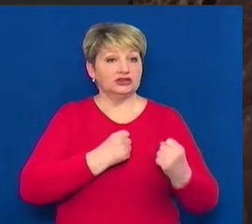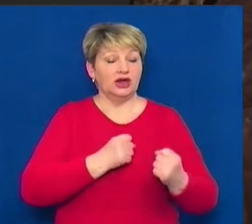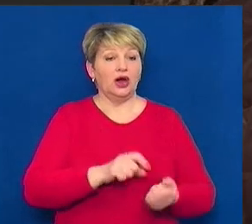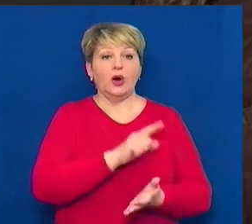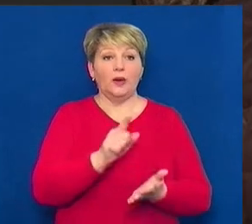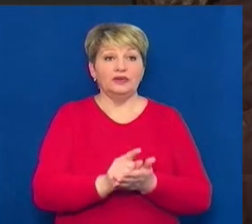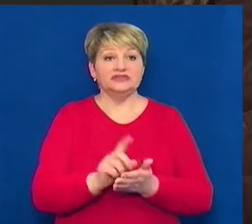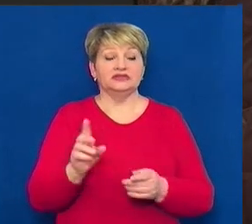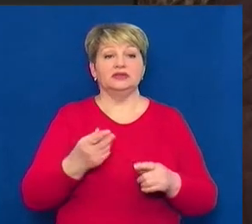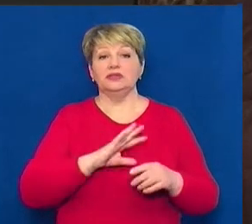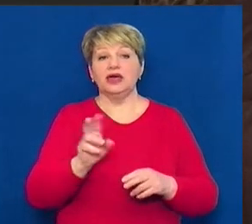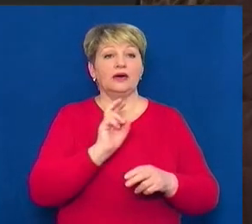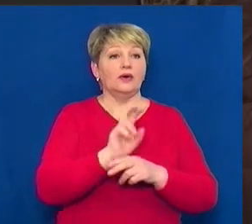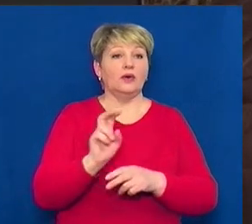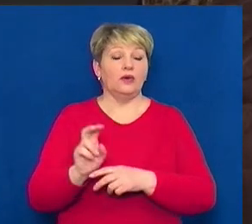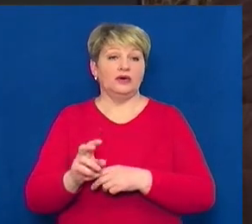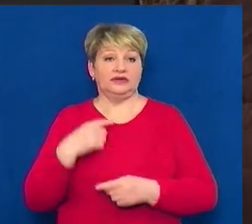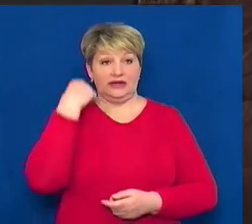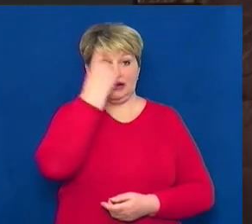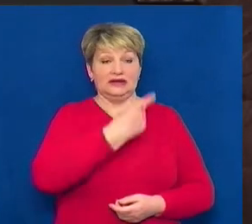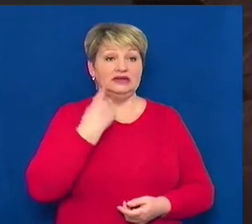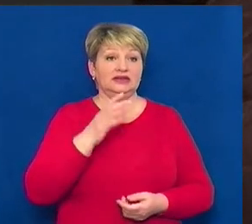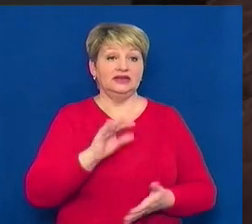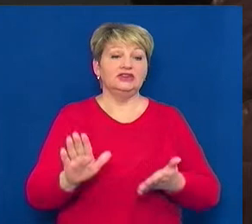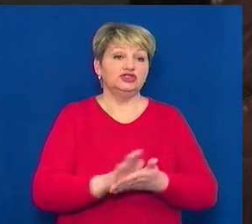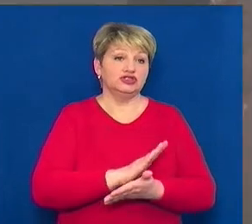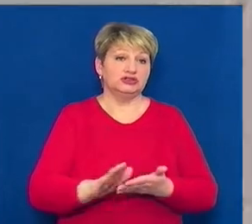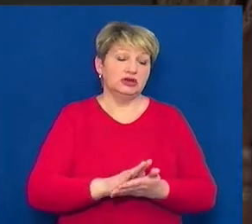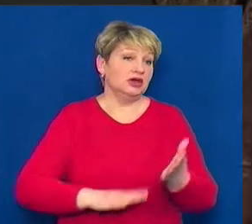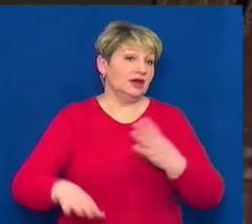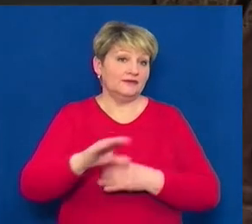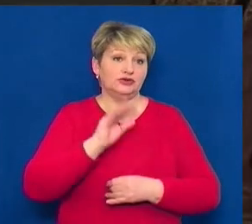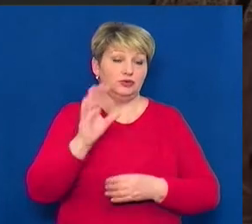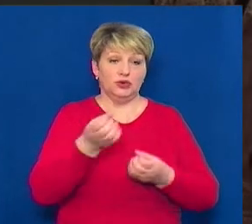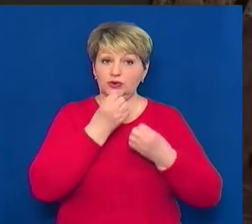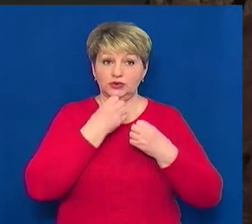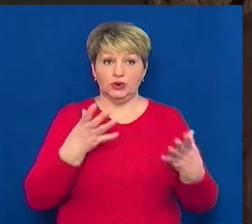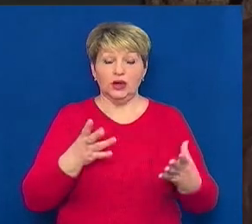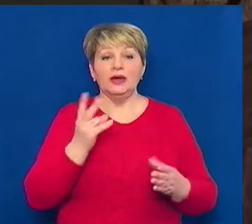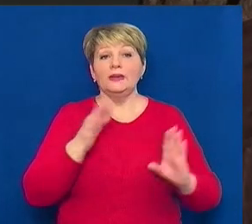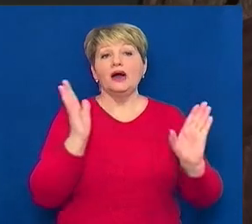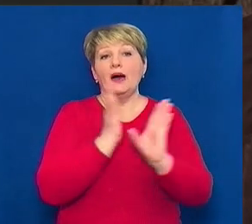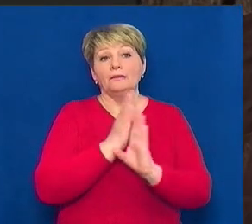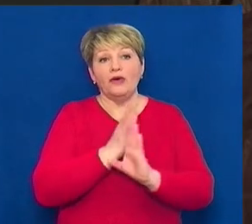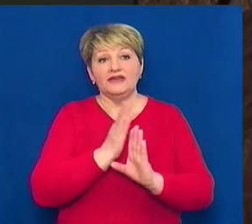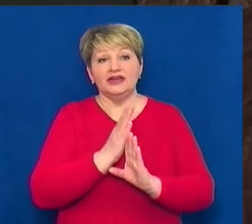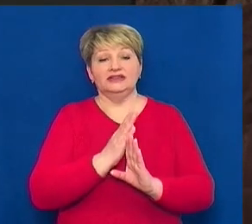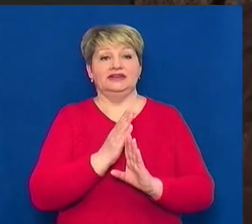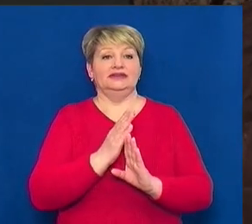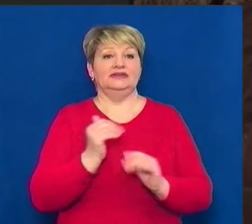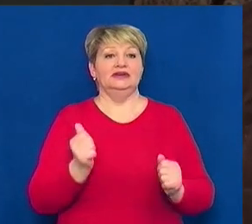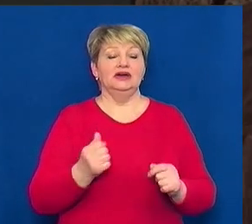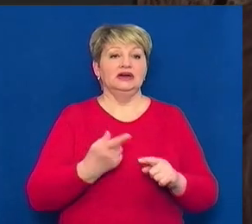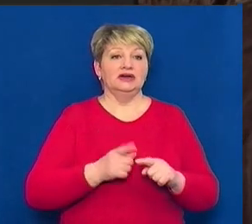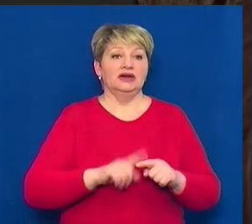запобігати певних заходів своєї особистої гігієни. І тоді буде все добре. На повітрі він все-таки